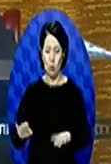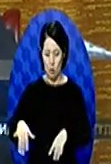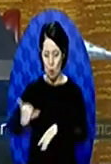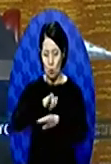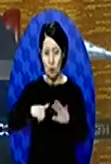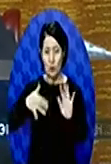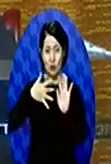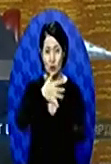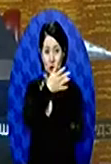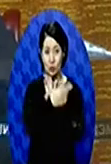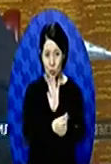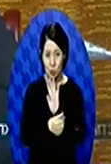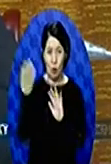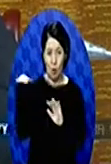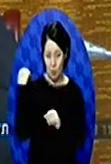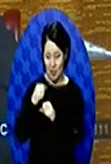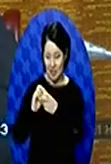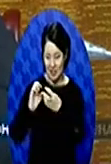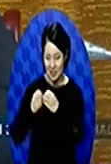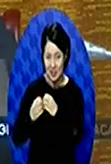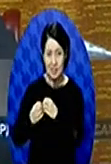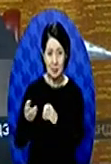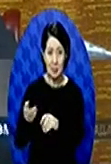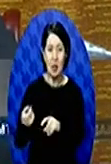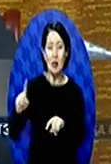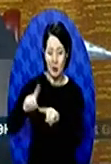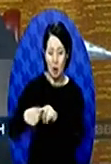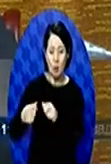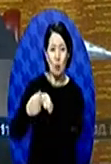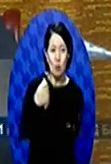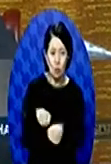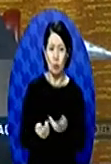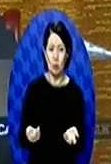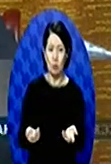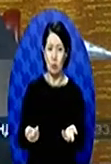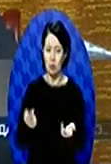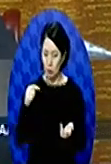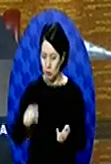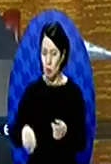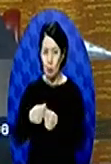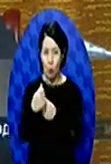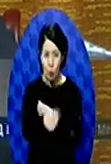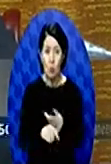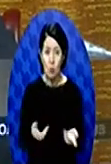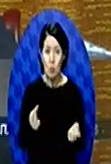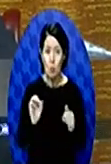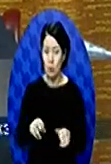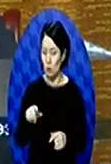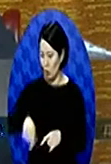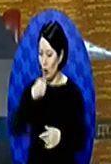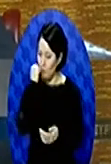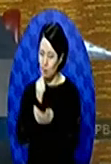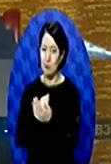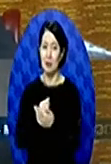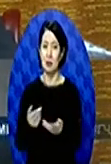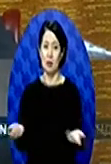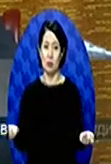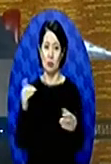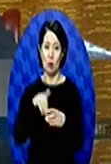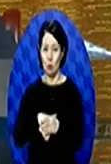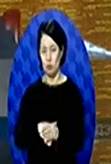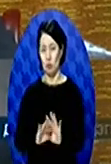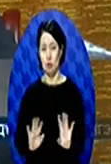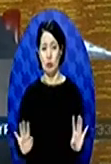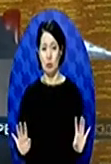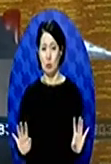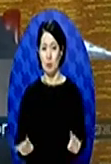олгодоогүй хөлсийг нөхөн олгоно гэдэг энэ олгох юм бол энийгээ зүгээр баталгаажуулаад хэлцээр тусгаад өгөөч л гэж. Энэ бүх